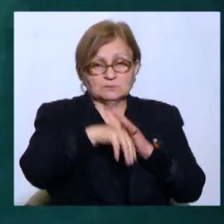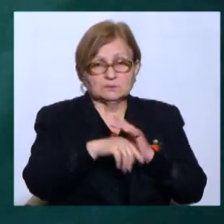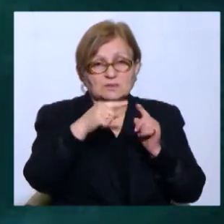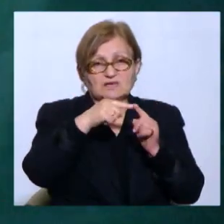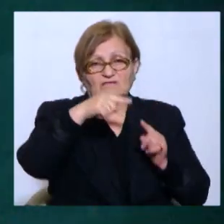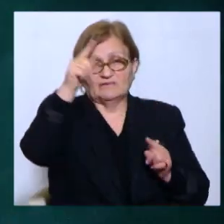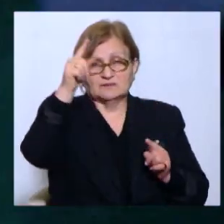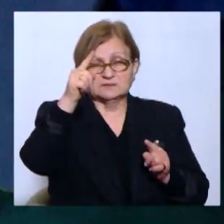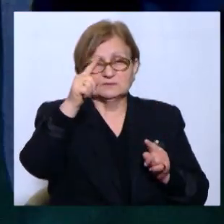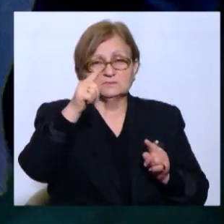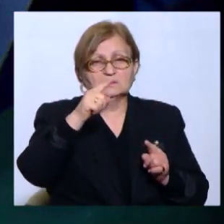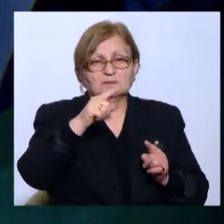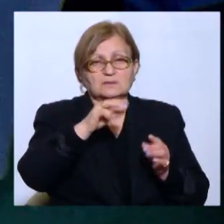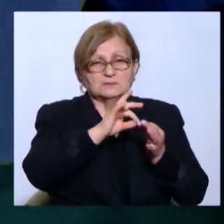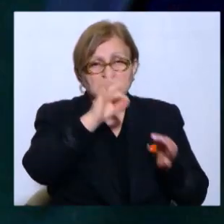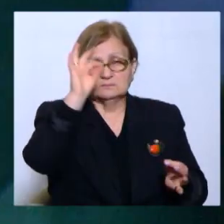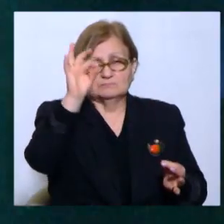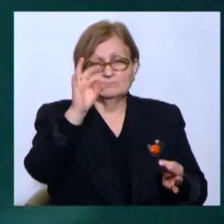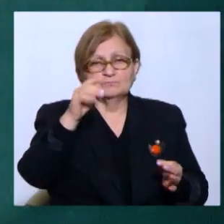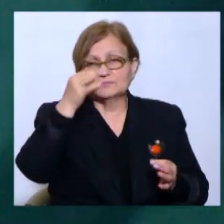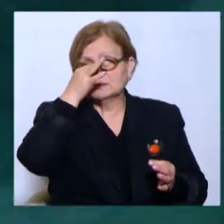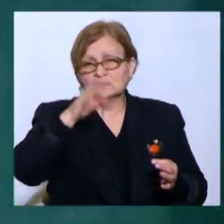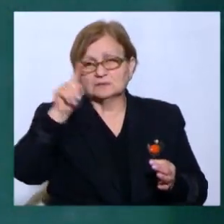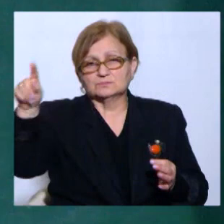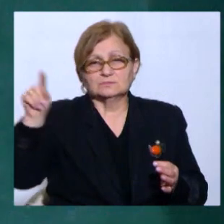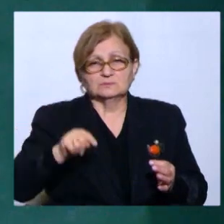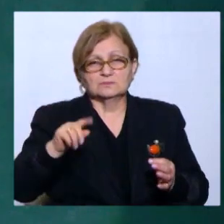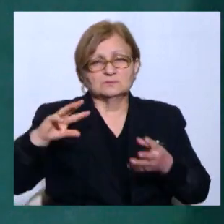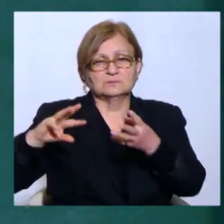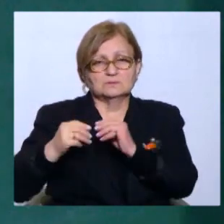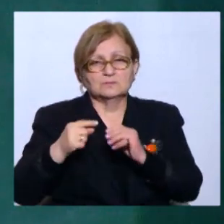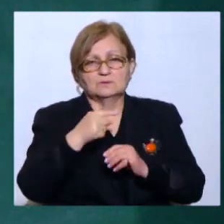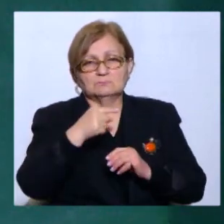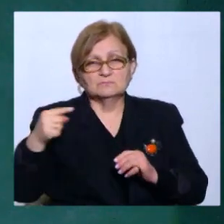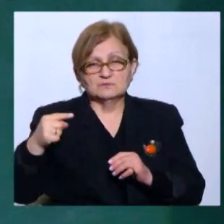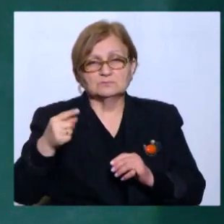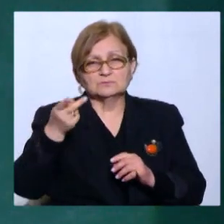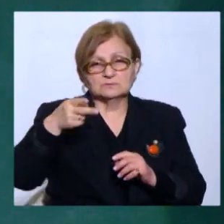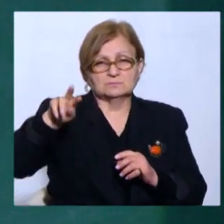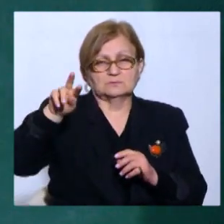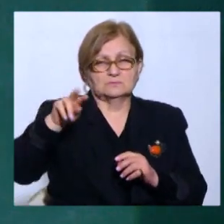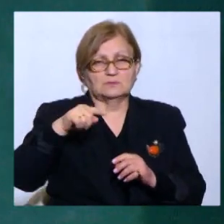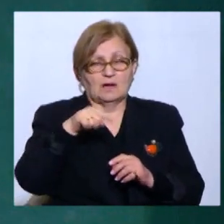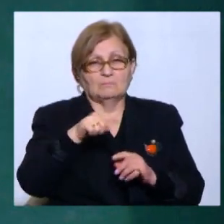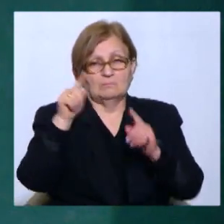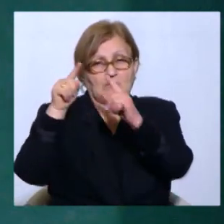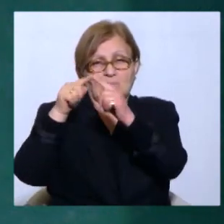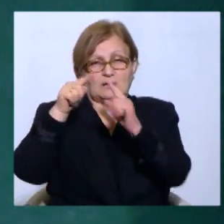სიგრძის კვადრატი უდრის დანარჩენი ორი გვერდების კვადრატის ჯამს მინუს გაორკეცებული ნამრავლი ამ გვერდების